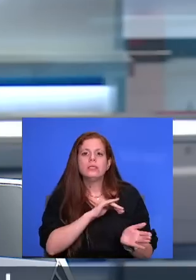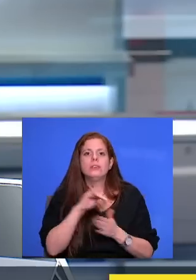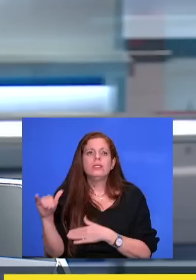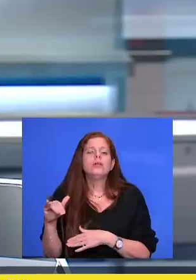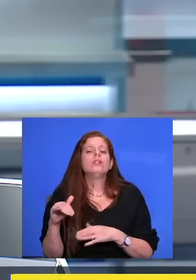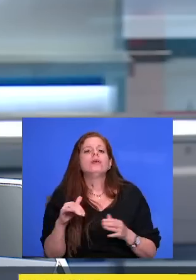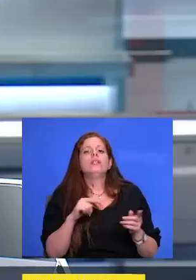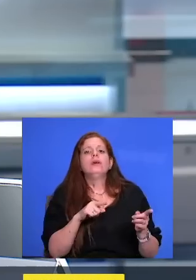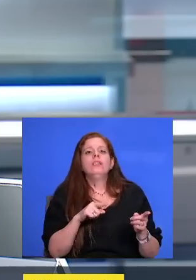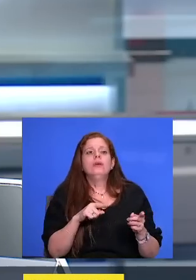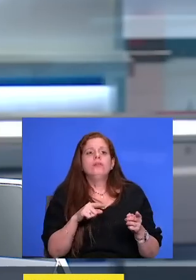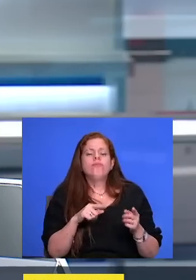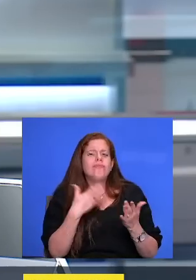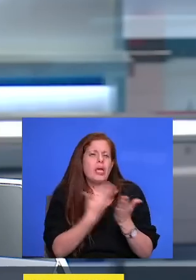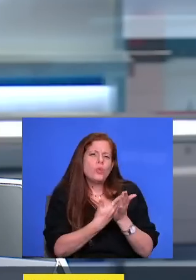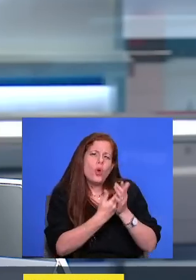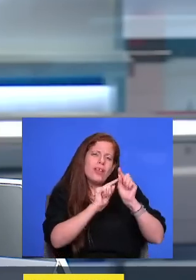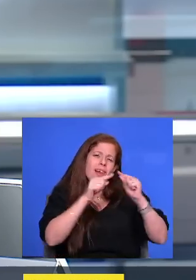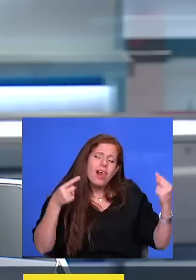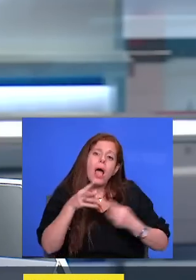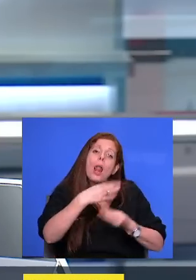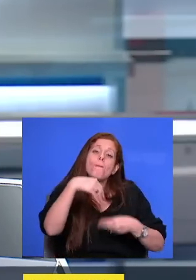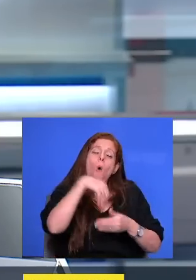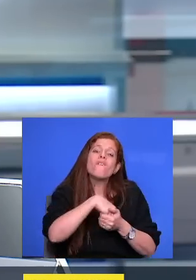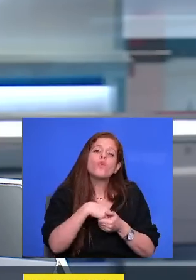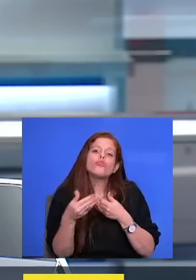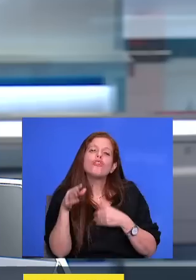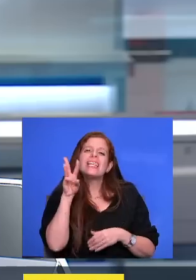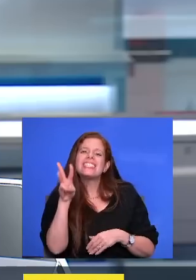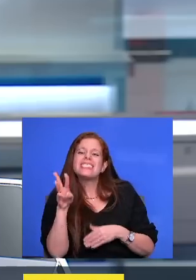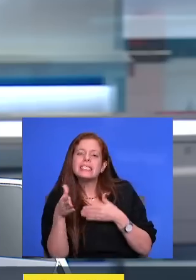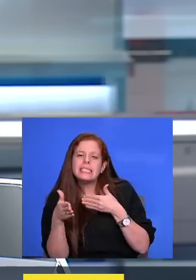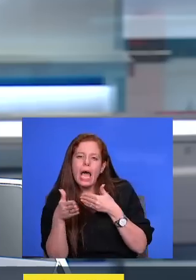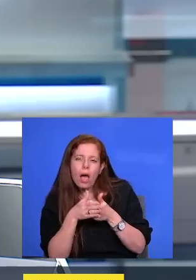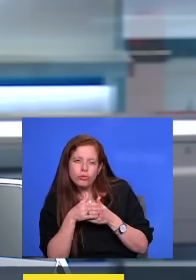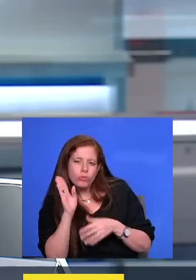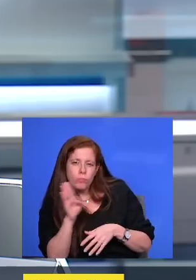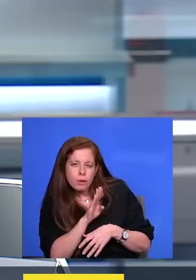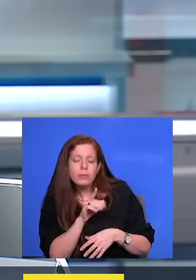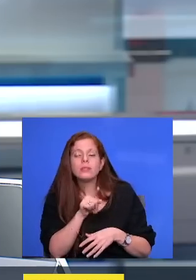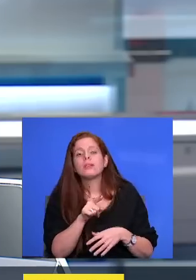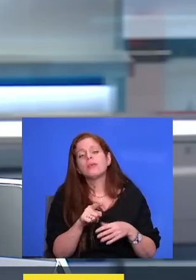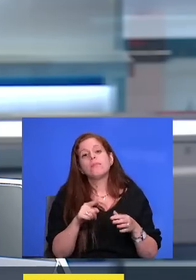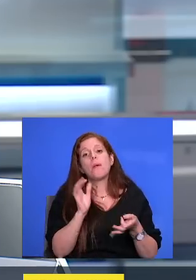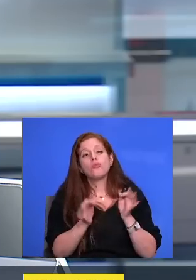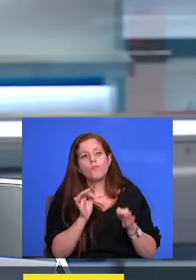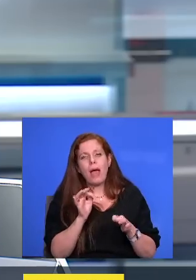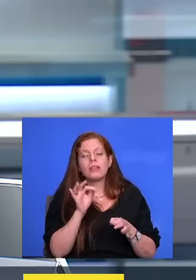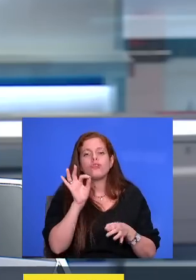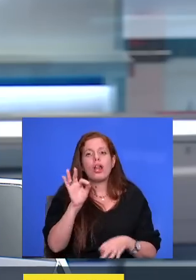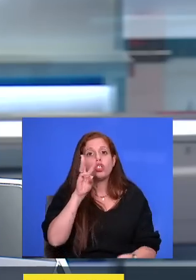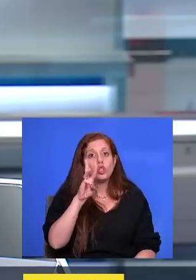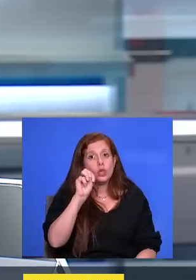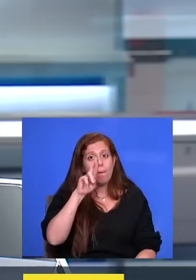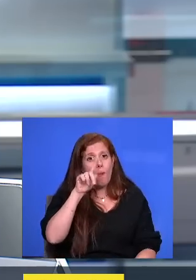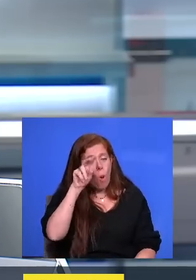הבא, שורת עדויות על מעורבותה של שר נתניהו בהחלטות ובמינויים במשפט תביעת הדיבה של עורך הדין שמרון. המועמד